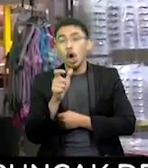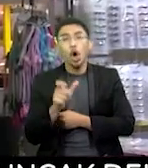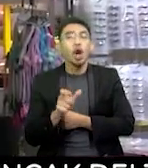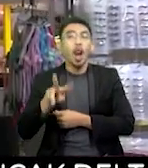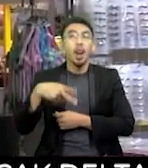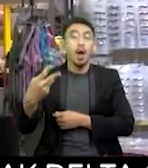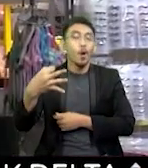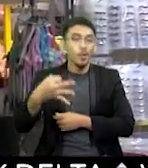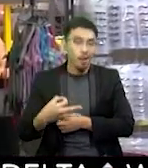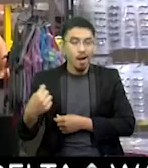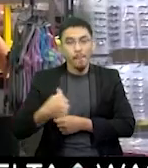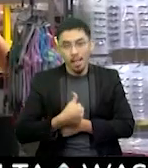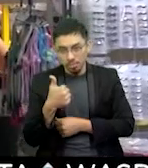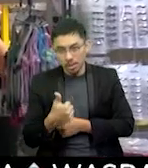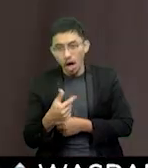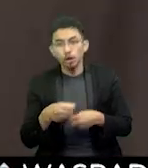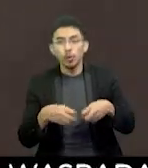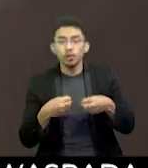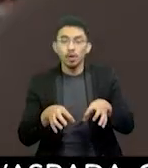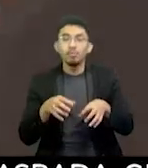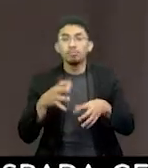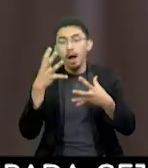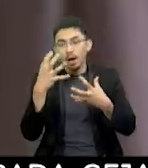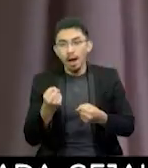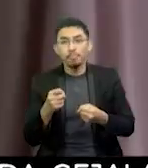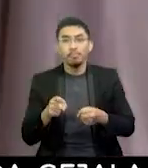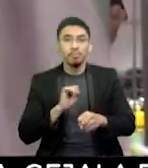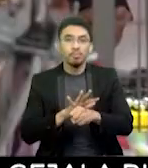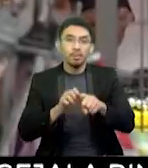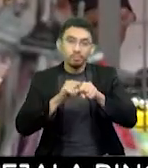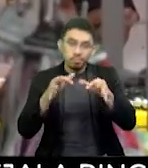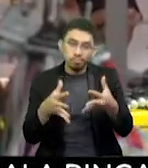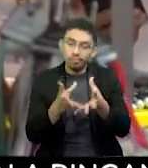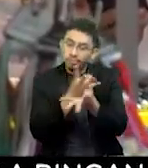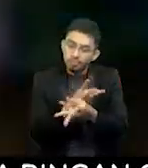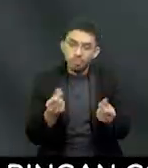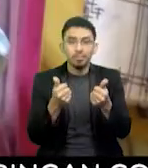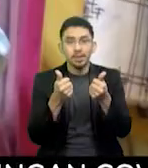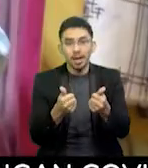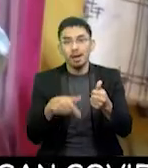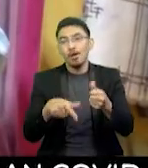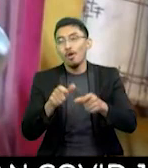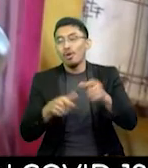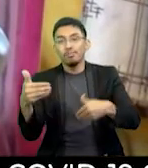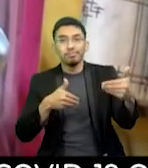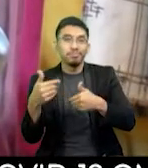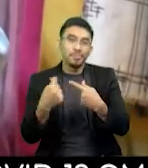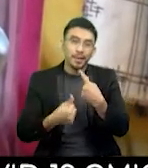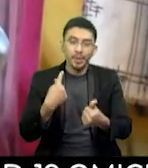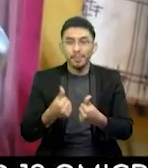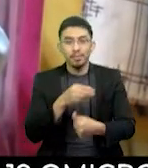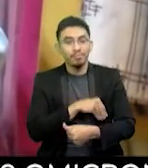Para pedagang berharap pandemi segera berakhir agar mereka bisa kembali berdagang dan tentunya omset penjualan kembali normal apalagi jelang